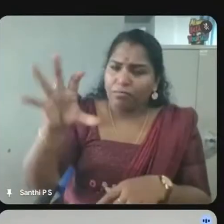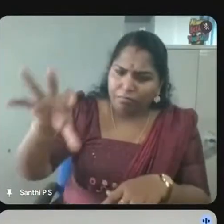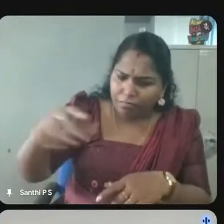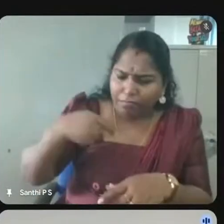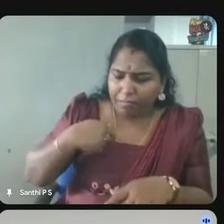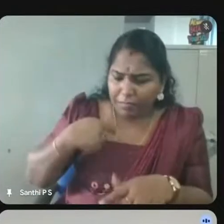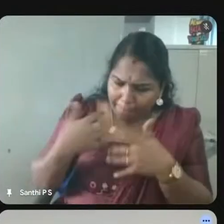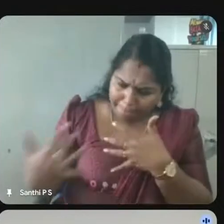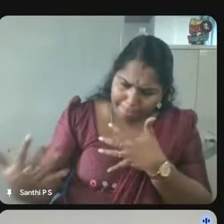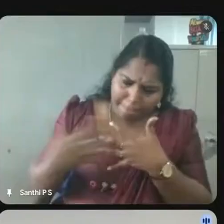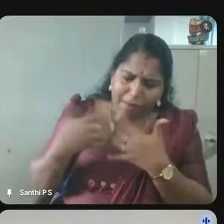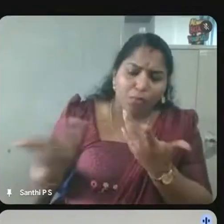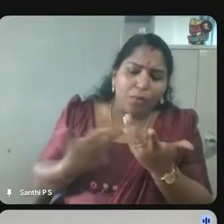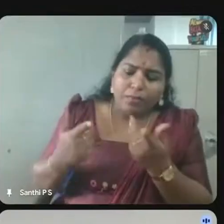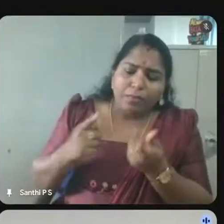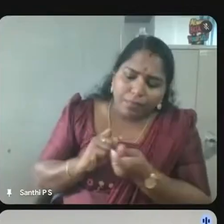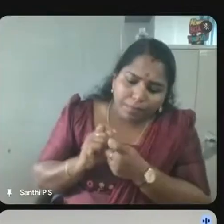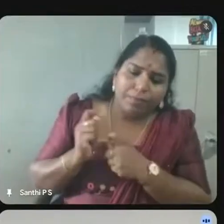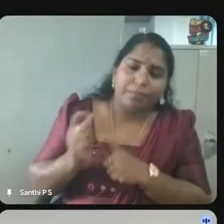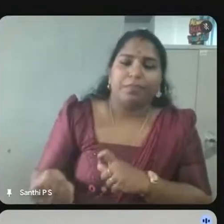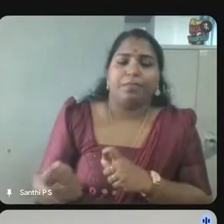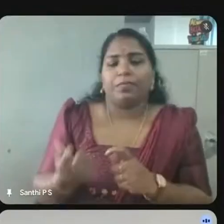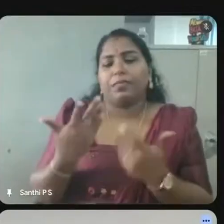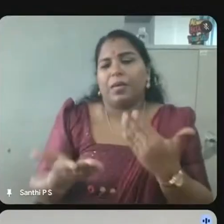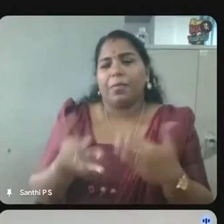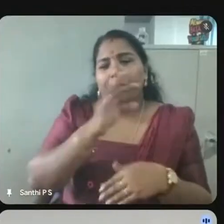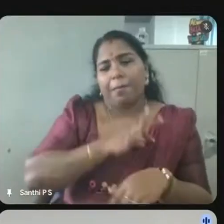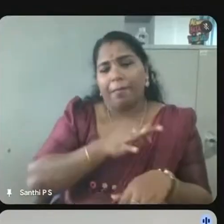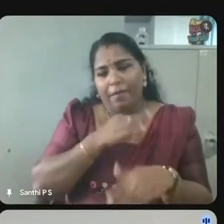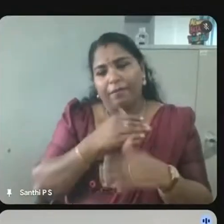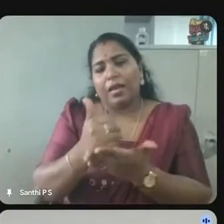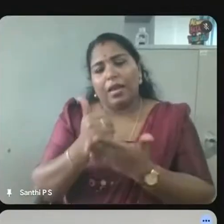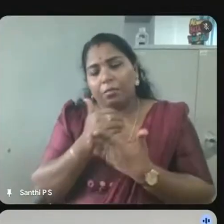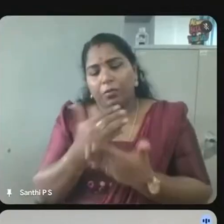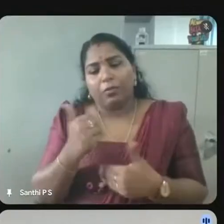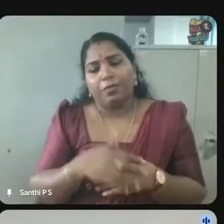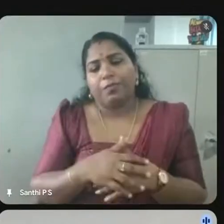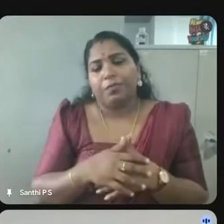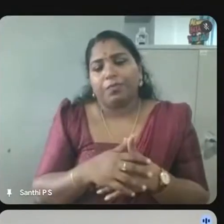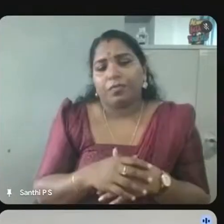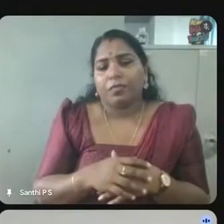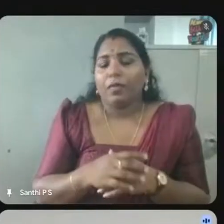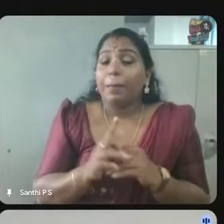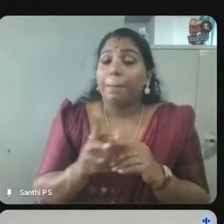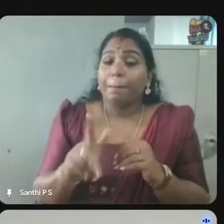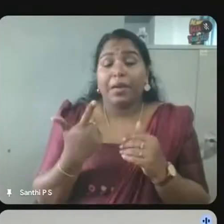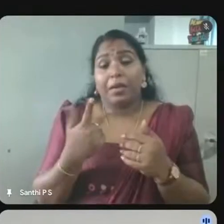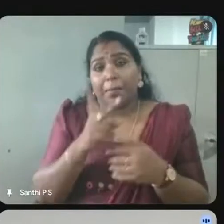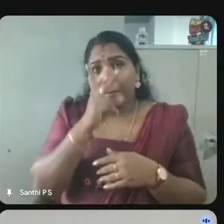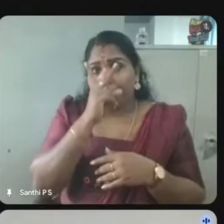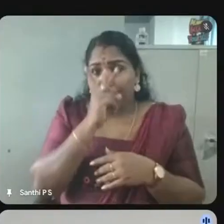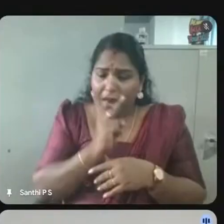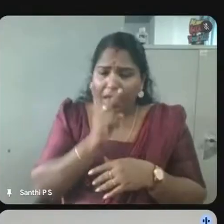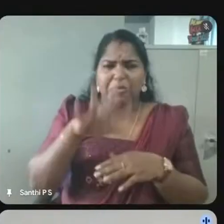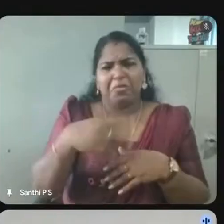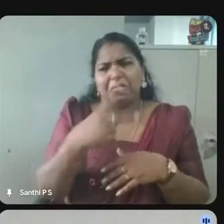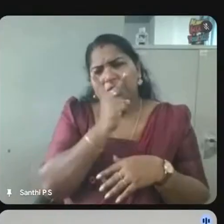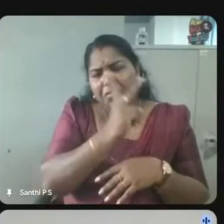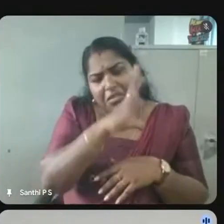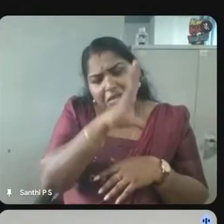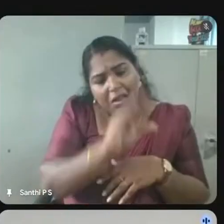നമ്മൾ മാറ്റിയിട്ട് തന്നെ നമുക്ക് ഒരു പരിധിവരെ നമുക്ക് ഇവരെ വളരെ സ്വതന്ത്രമായിട്ടൊരു ജീവിതം നയിക്കാനും